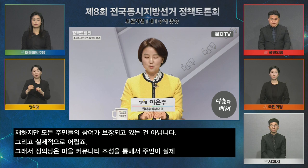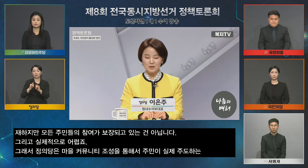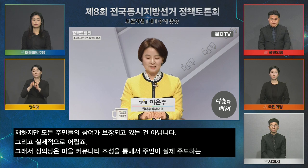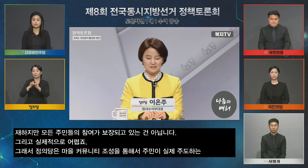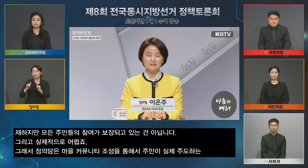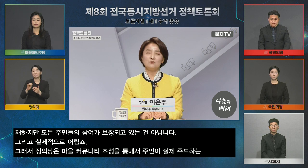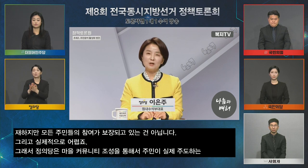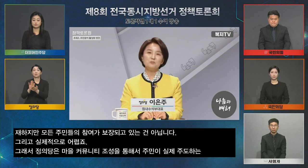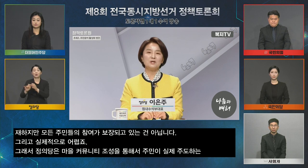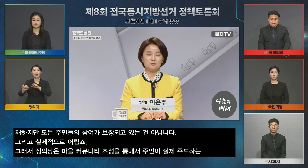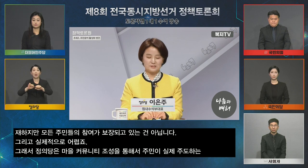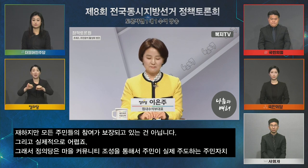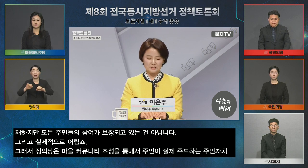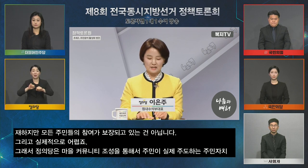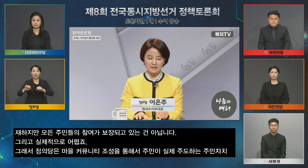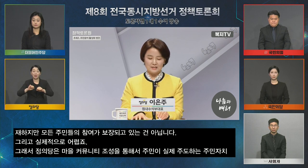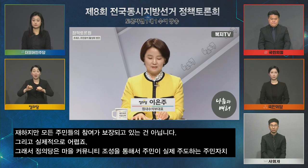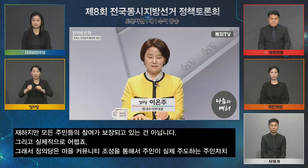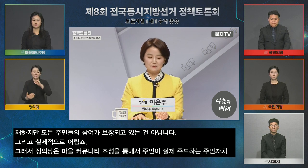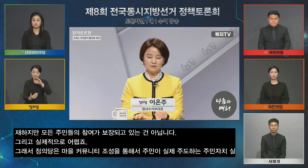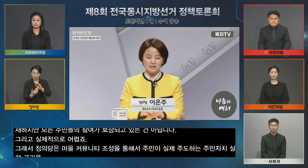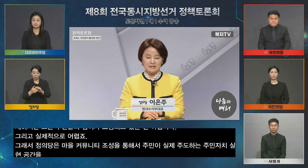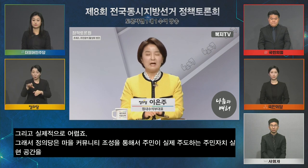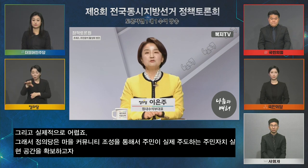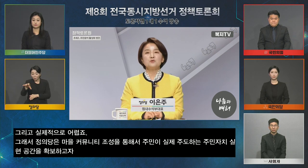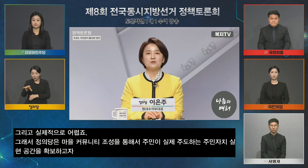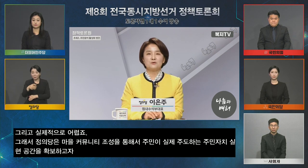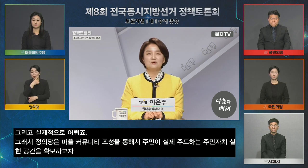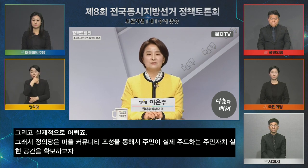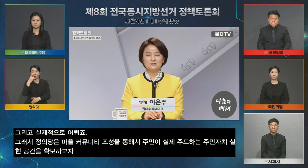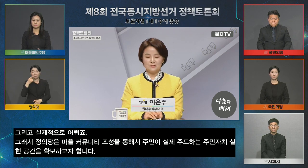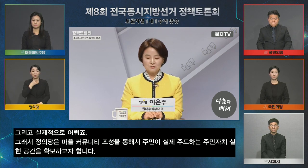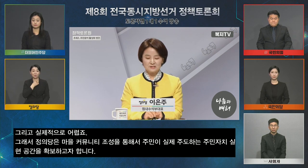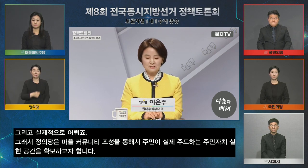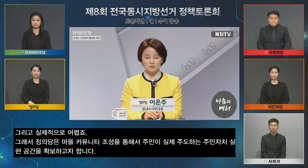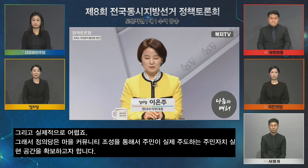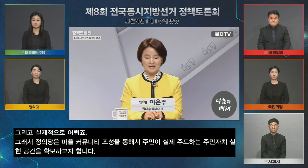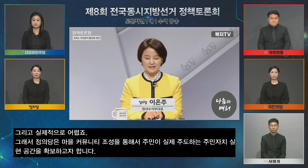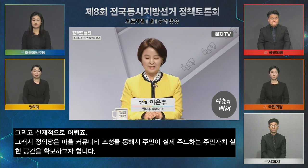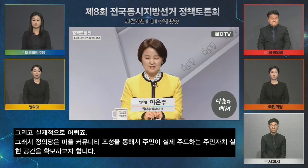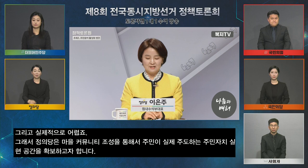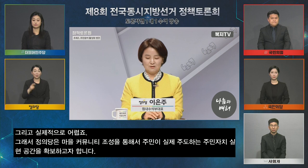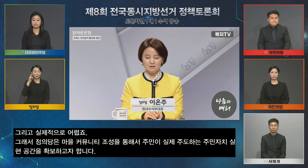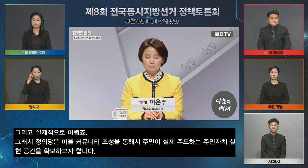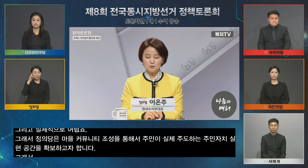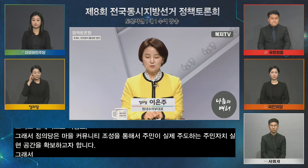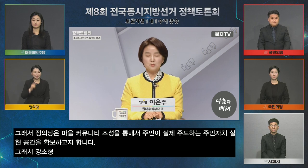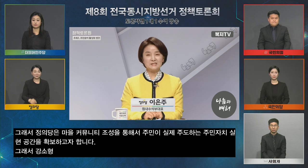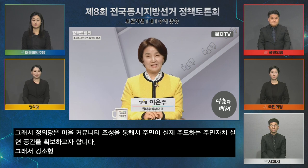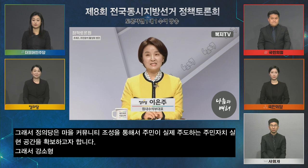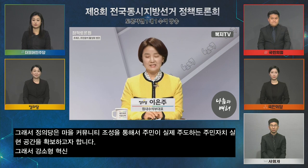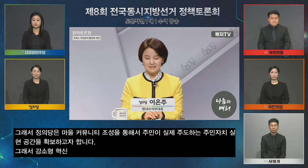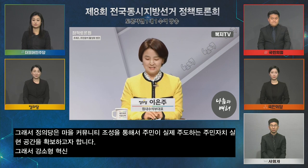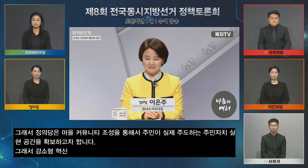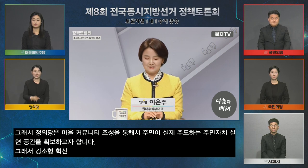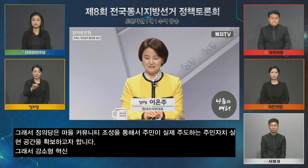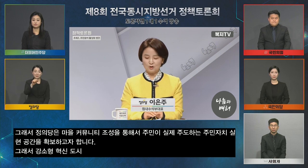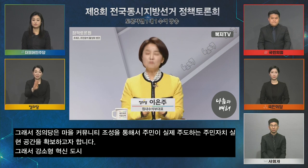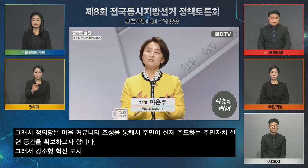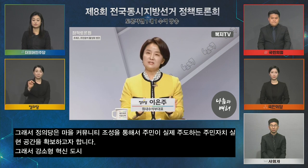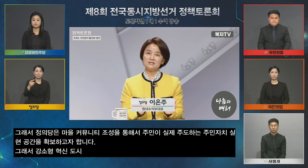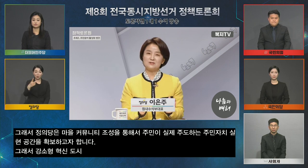실현 공간을 확보하고자 합니다. 그래서 강소형 혁신 도시 아래에 읍면동 단위